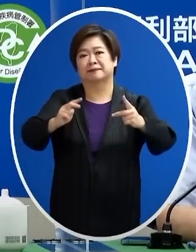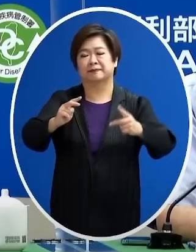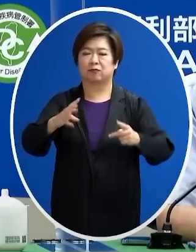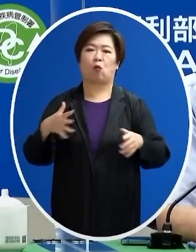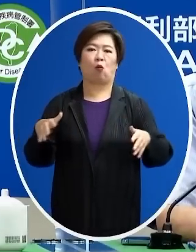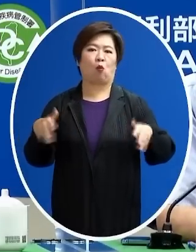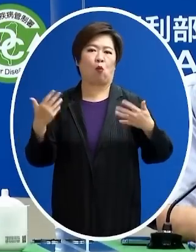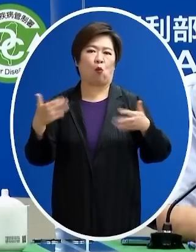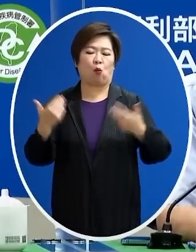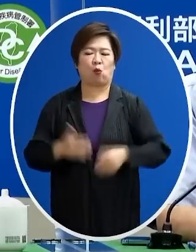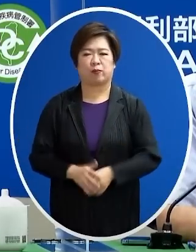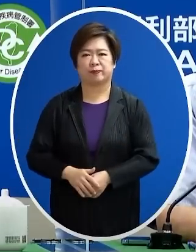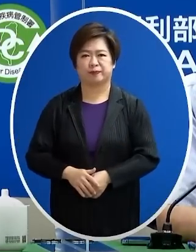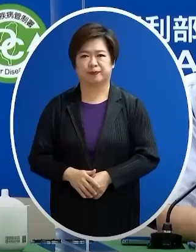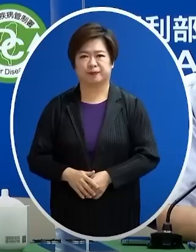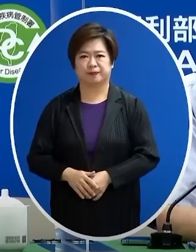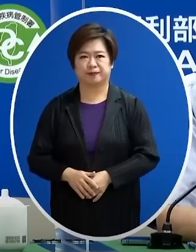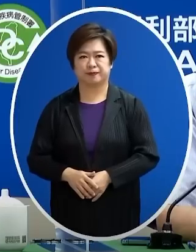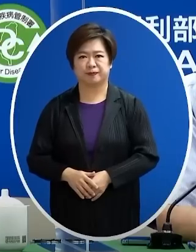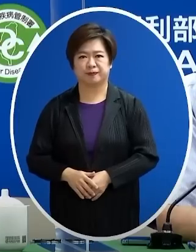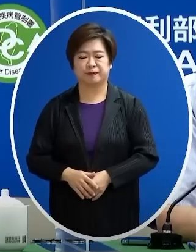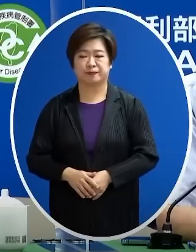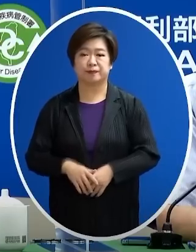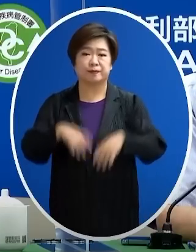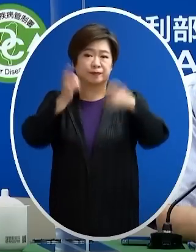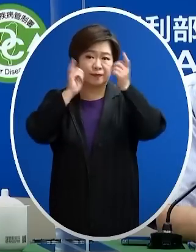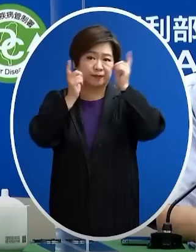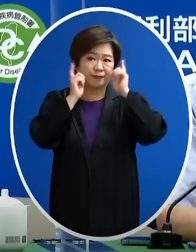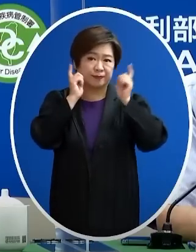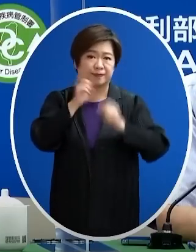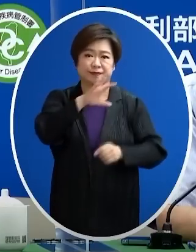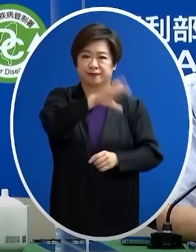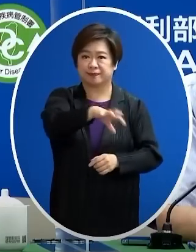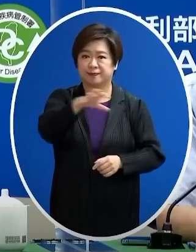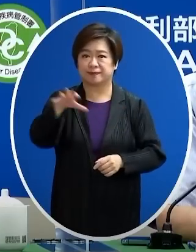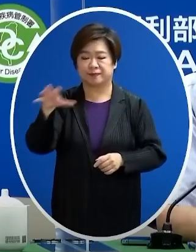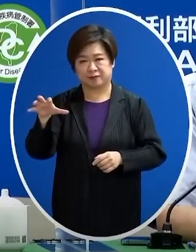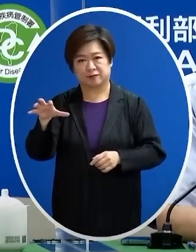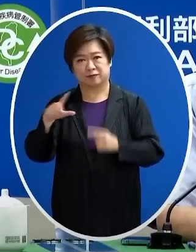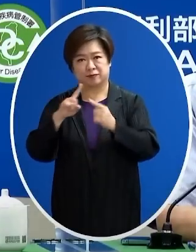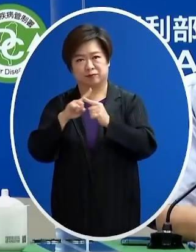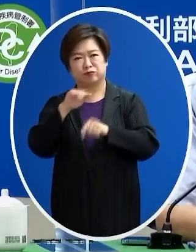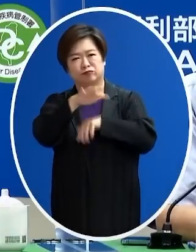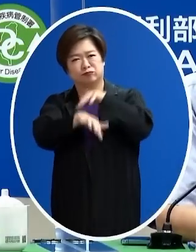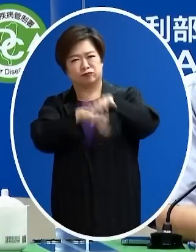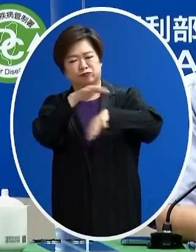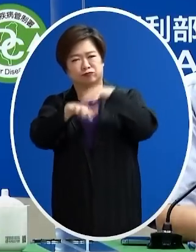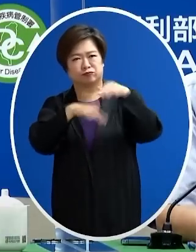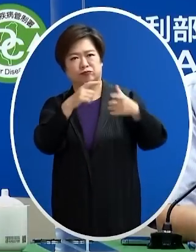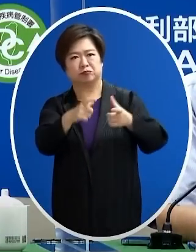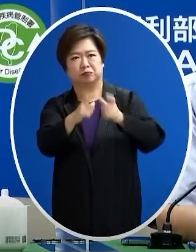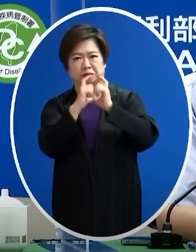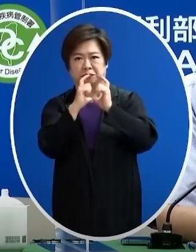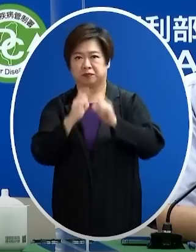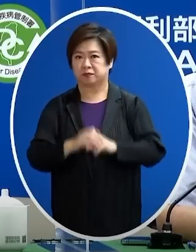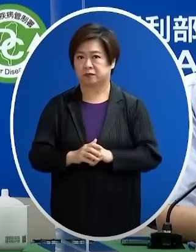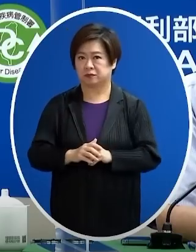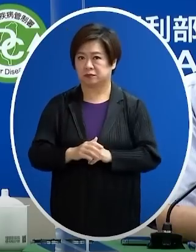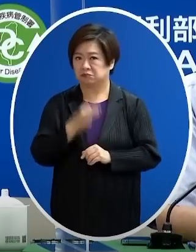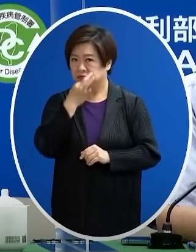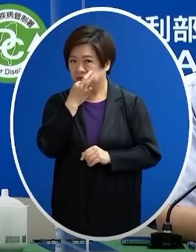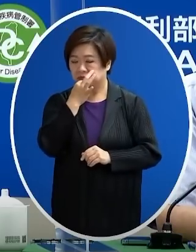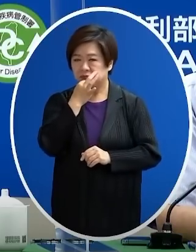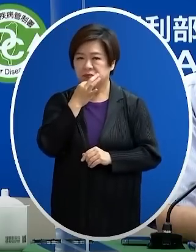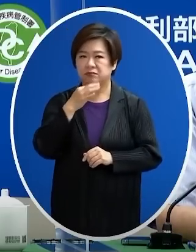的一个相关的游乐的点也比较有一点在复苏的情况，那顾虑到这段时